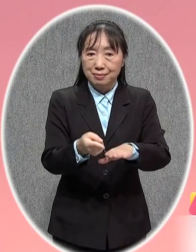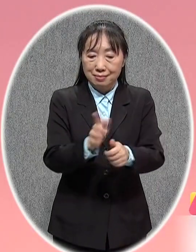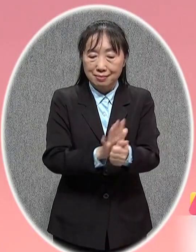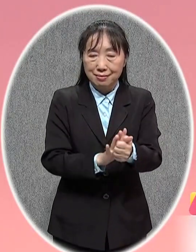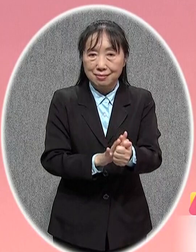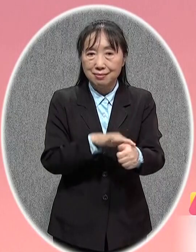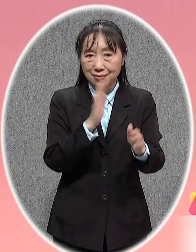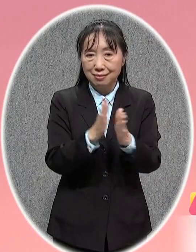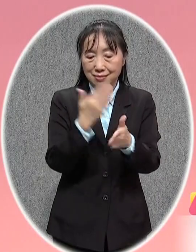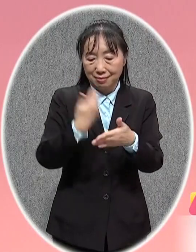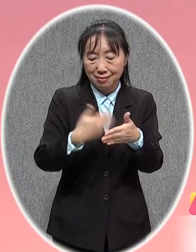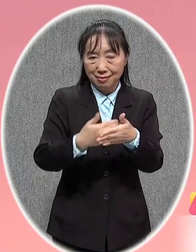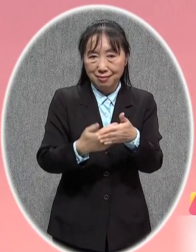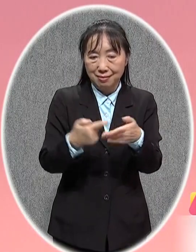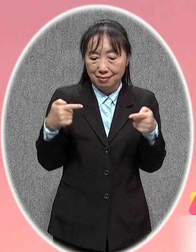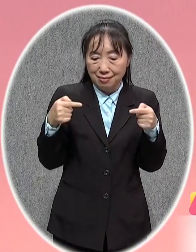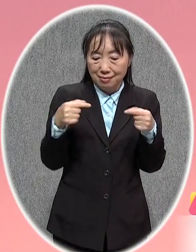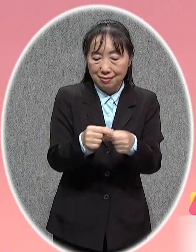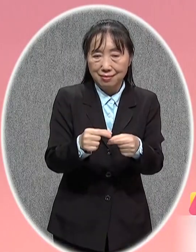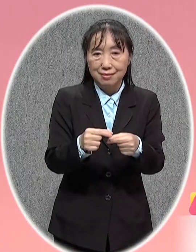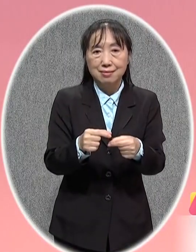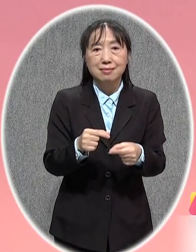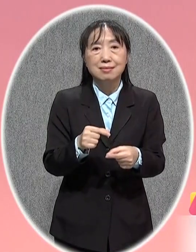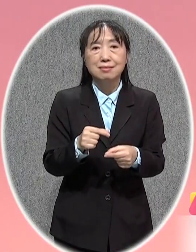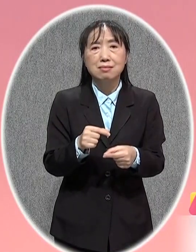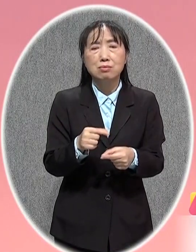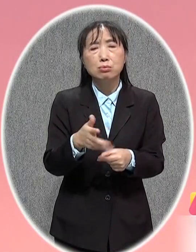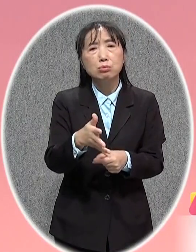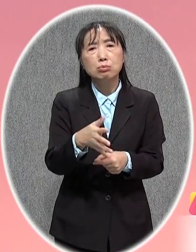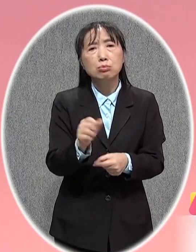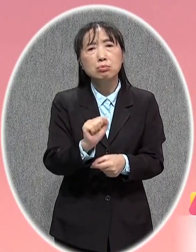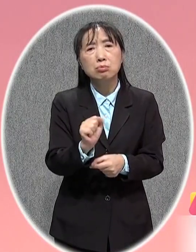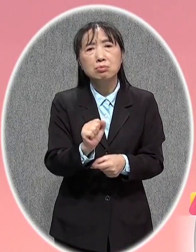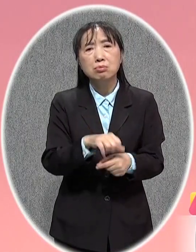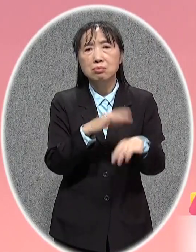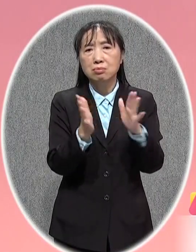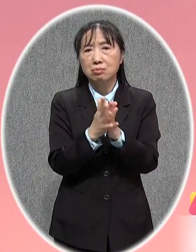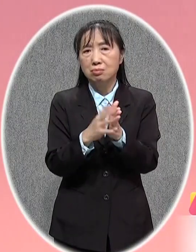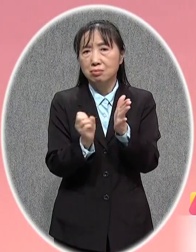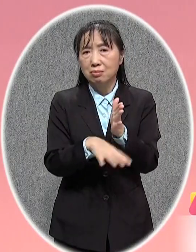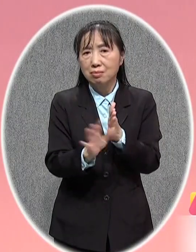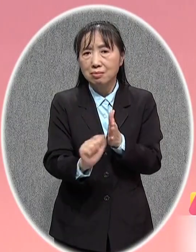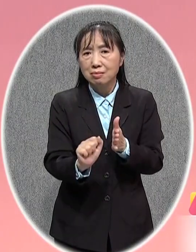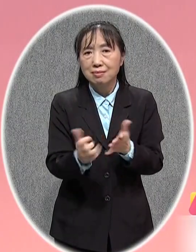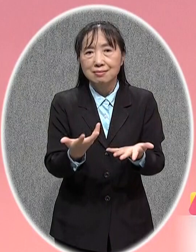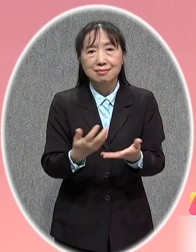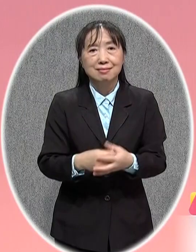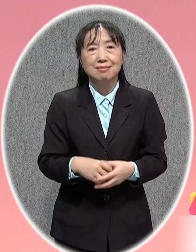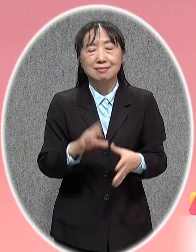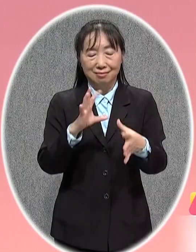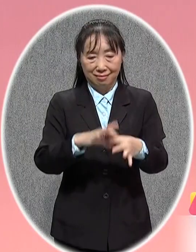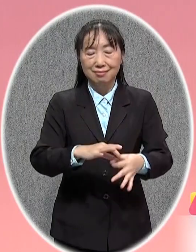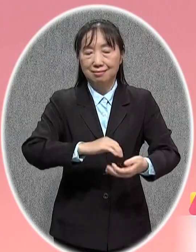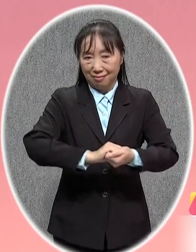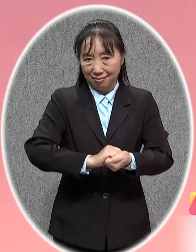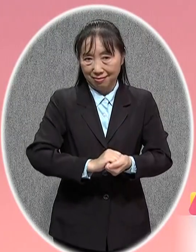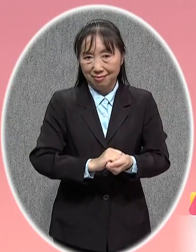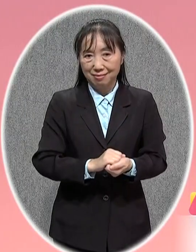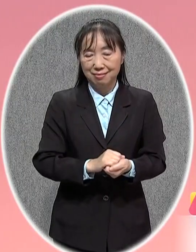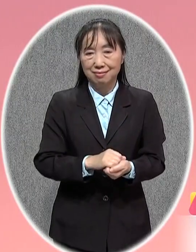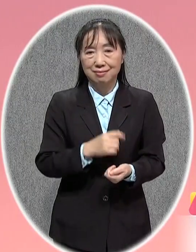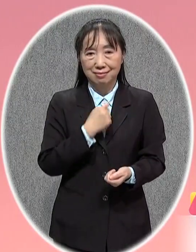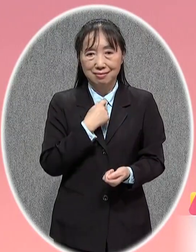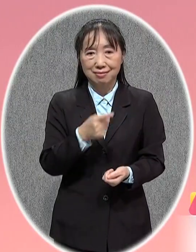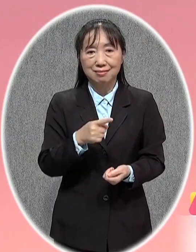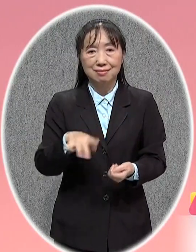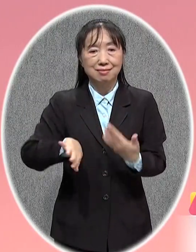响降到最低。那但是为什么不能完全放弃？因为我们必须要兼顾其他